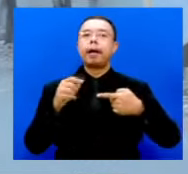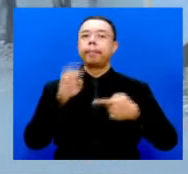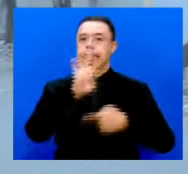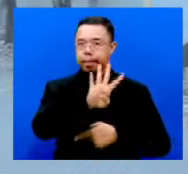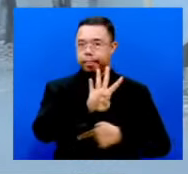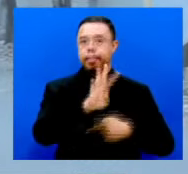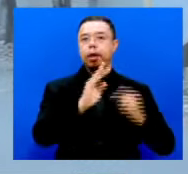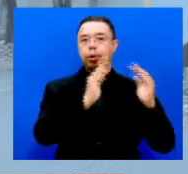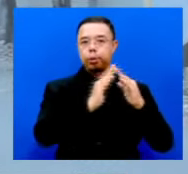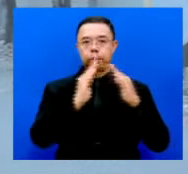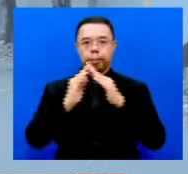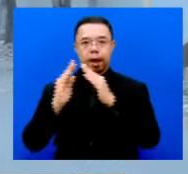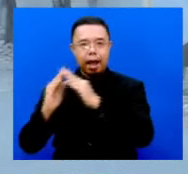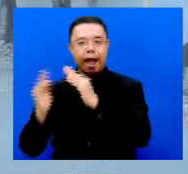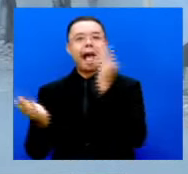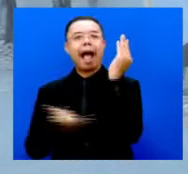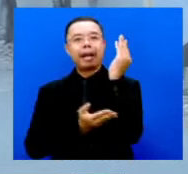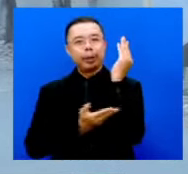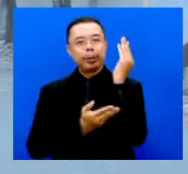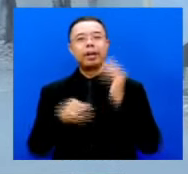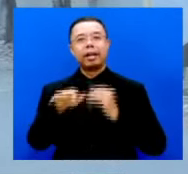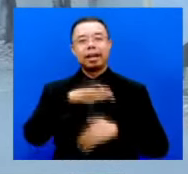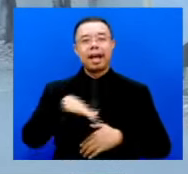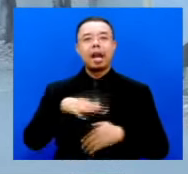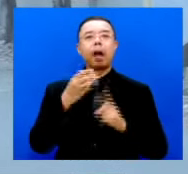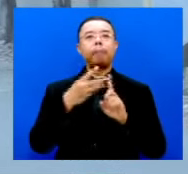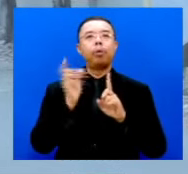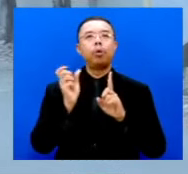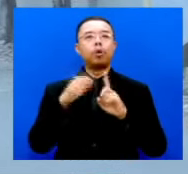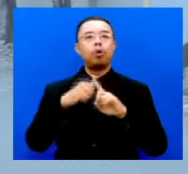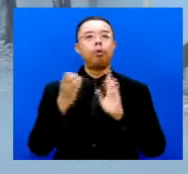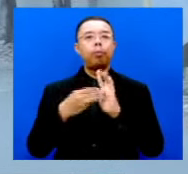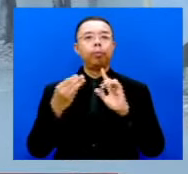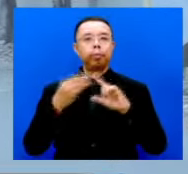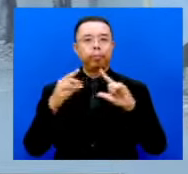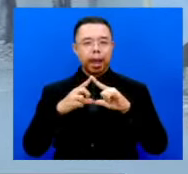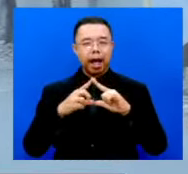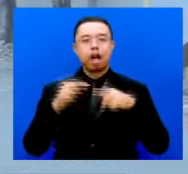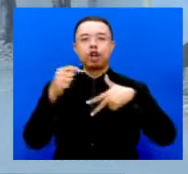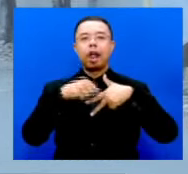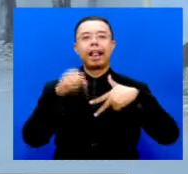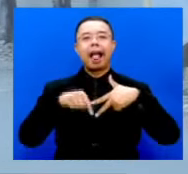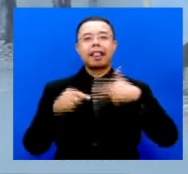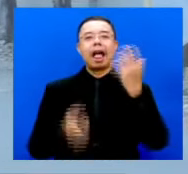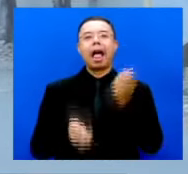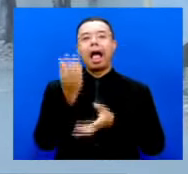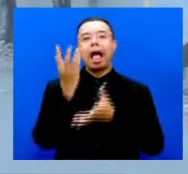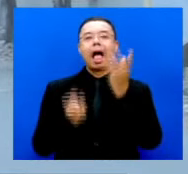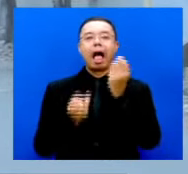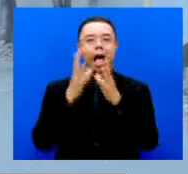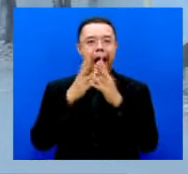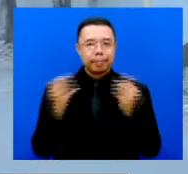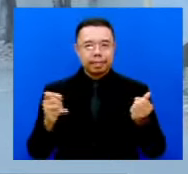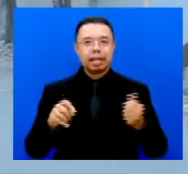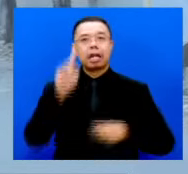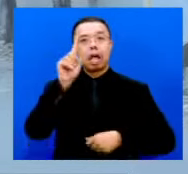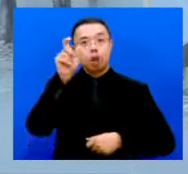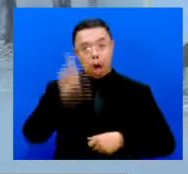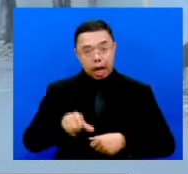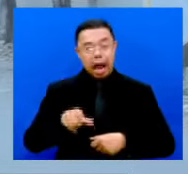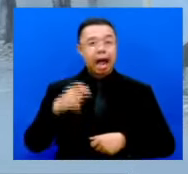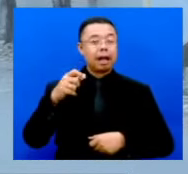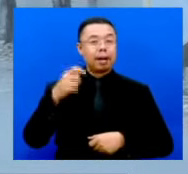rumah panggung di Kabupaten Bulukumba, Sulawesi Selatan ludes terbakar. Bahkan seorang pemadam ini harus dilarikan